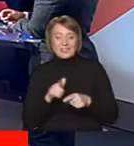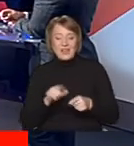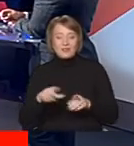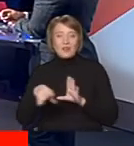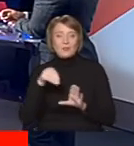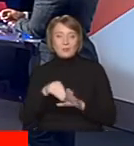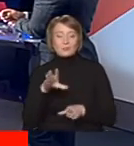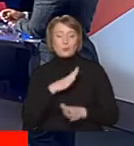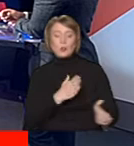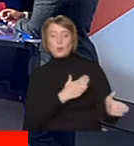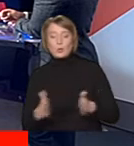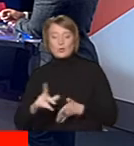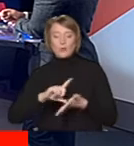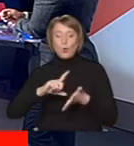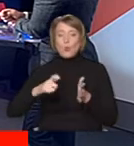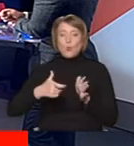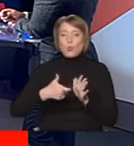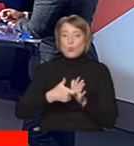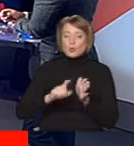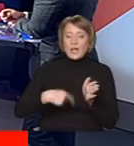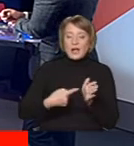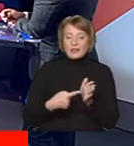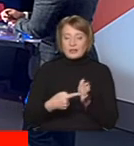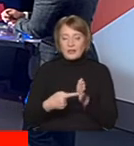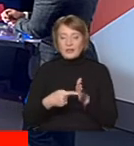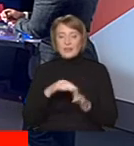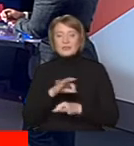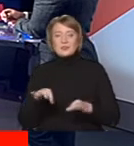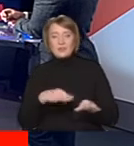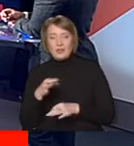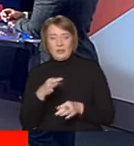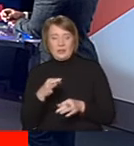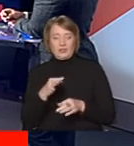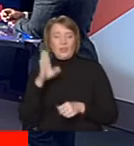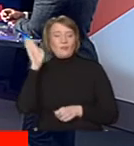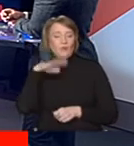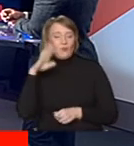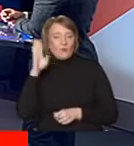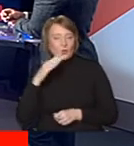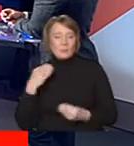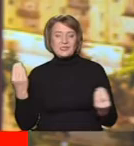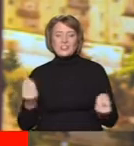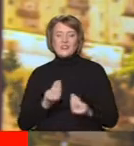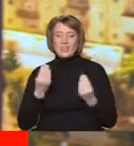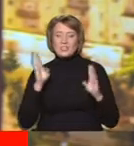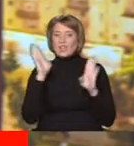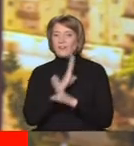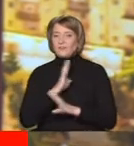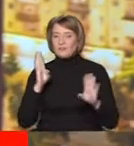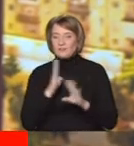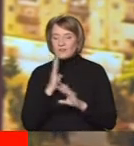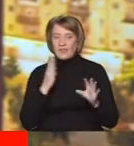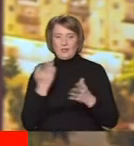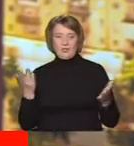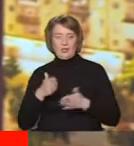порядок в комунальній сфері, постачання води, значить, свіже повітря, інфраструктура, щоб ми